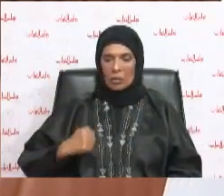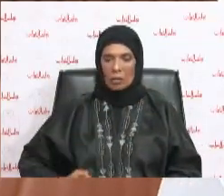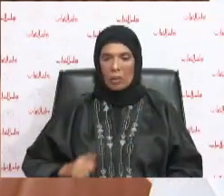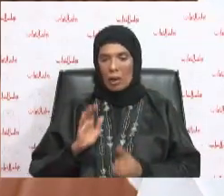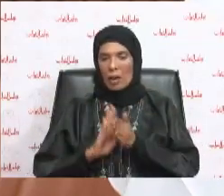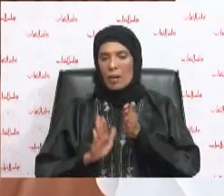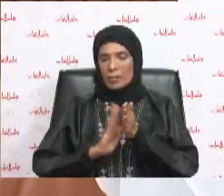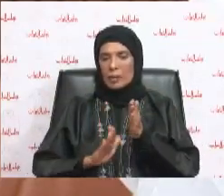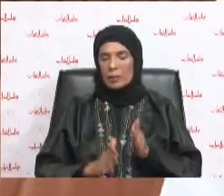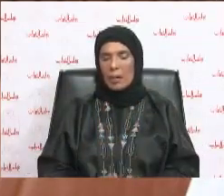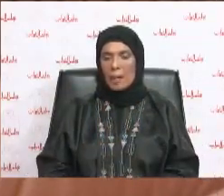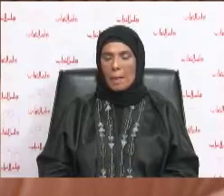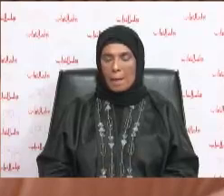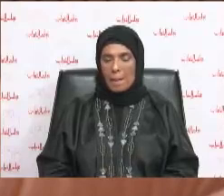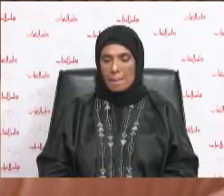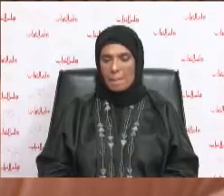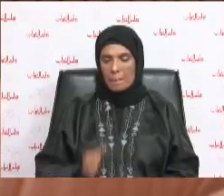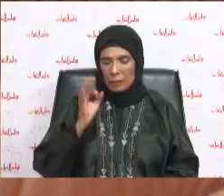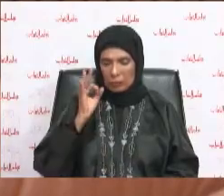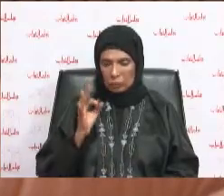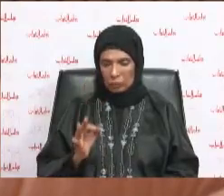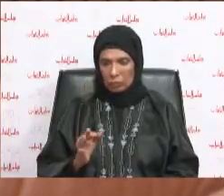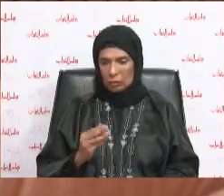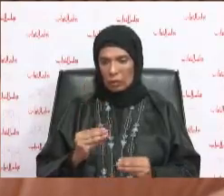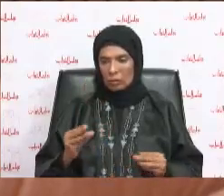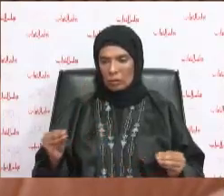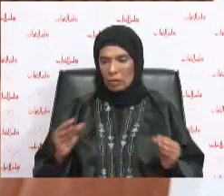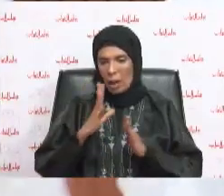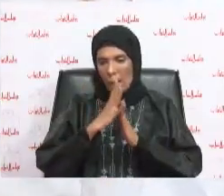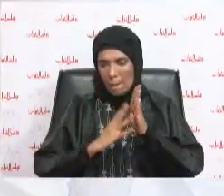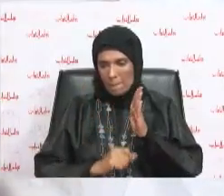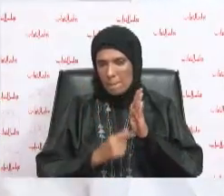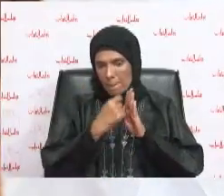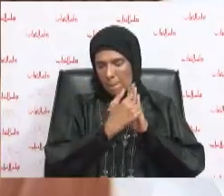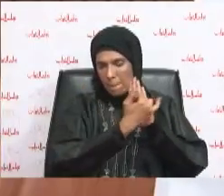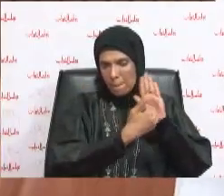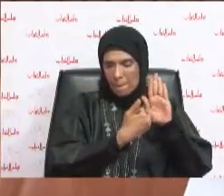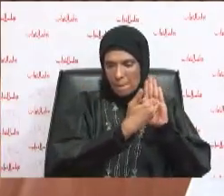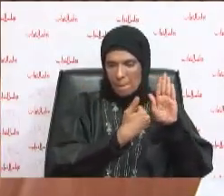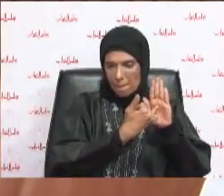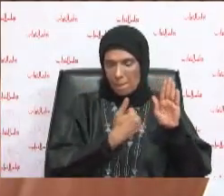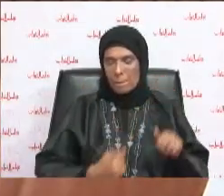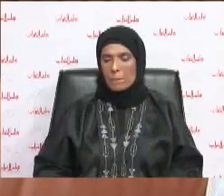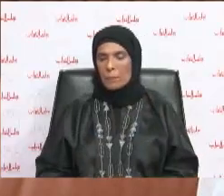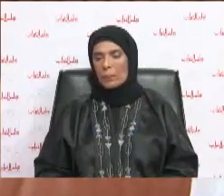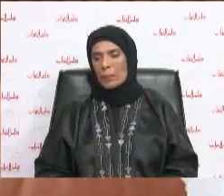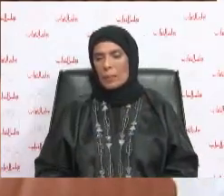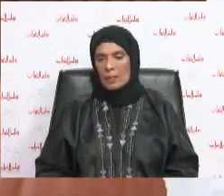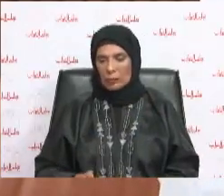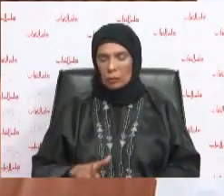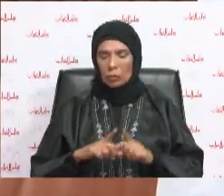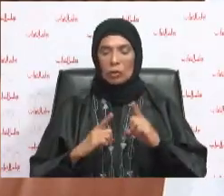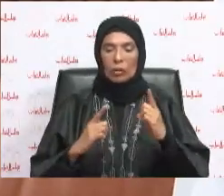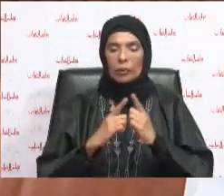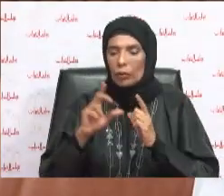خطير، ونأكد على أن كثير من الاستنتاجات والملاحظات اللي حطتها وضعتها اللجنة في